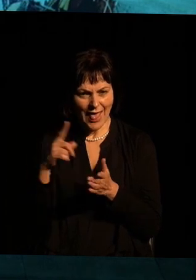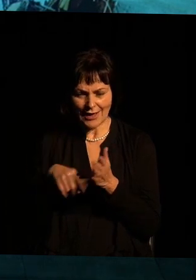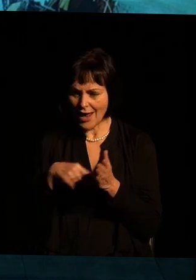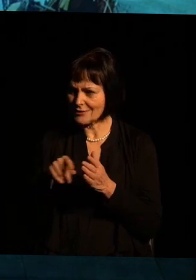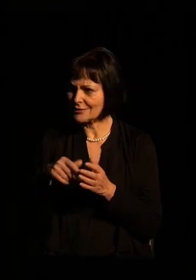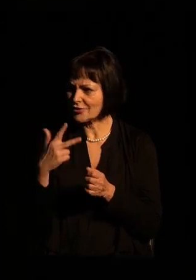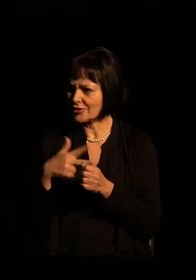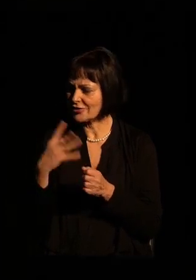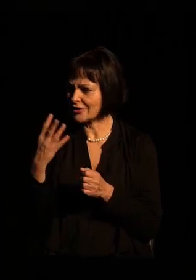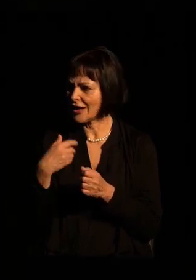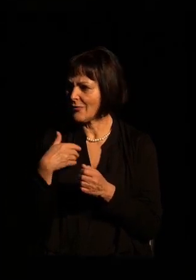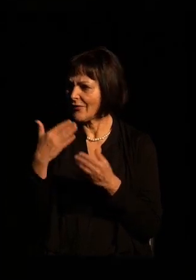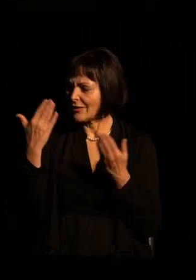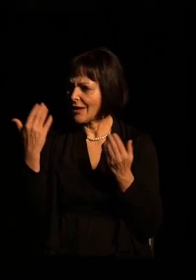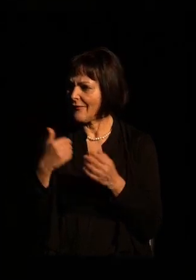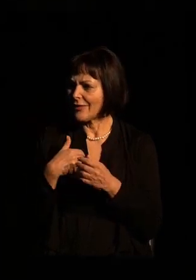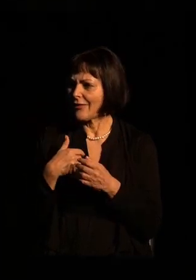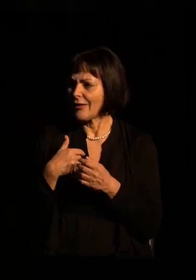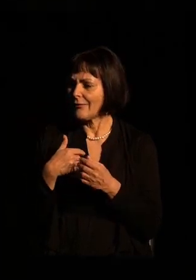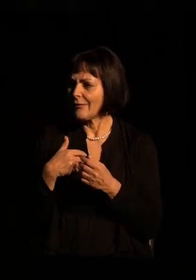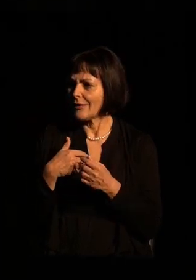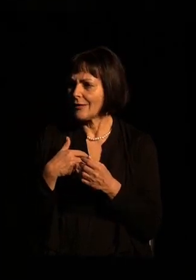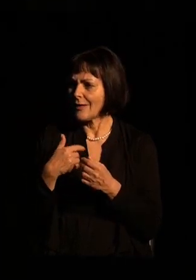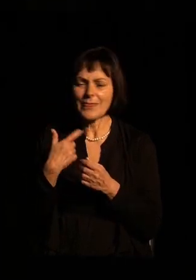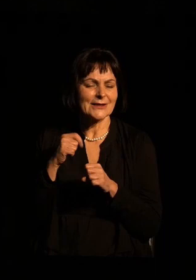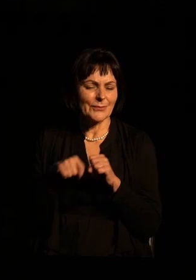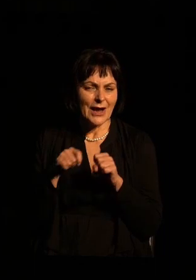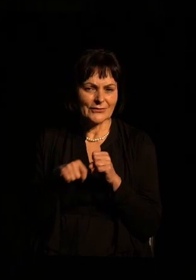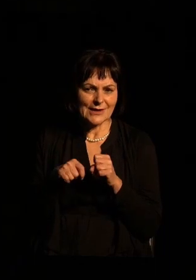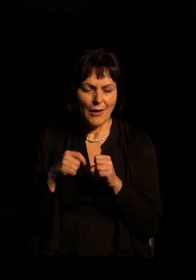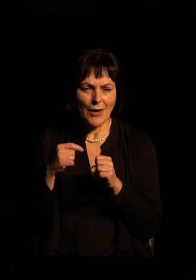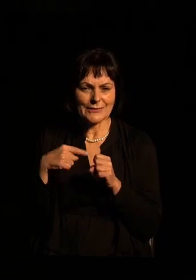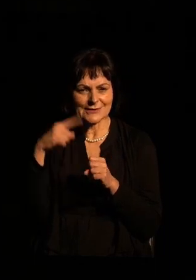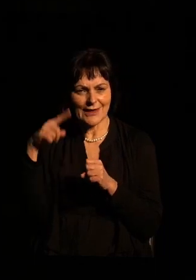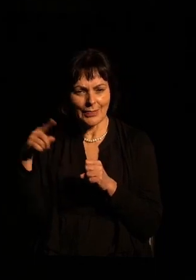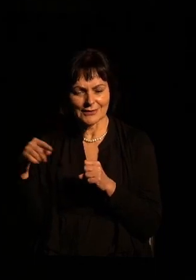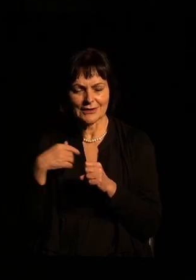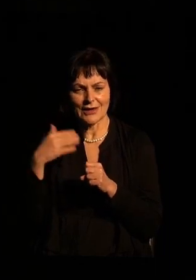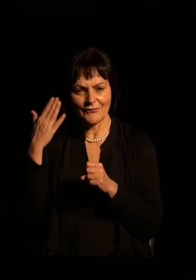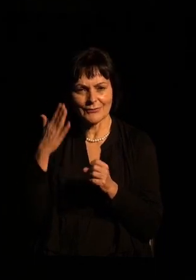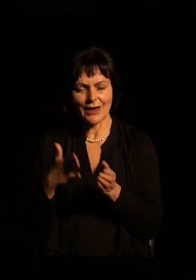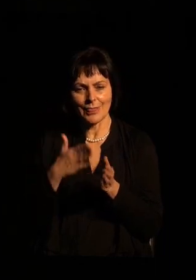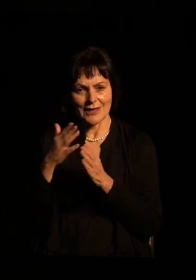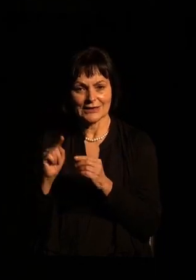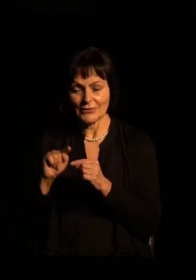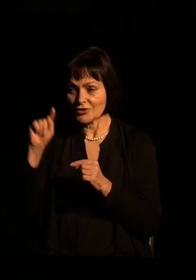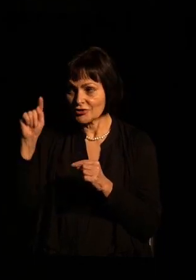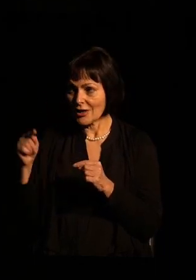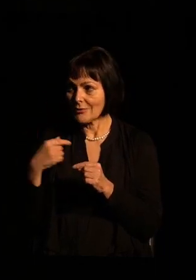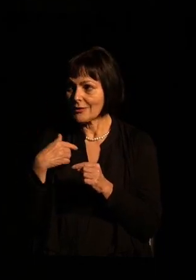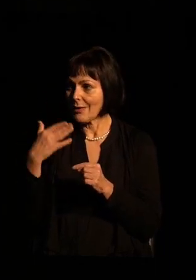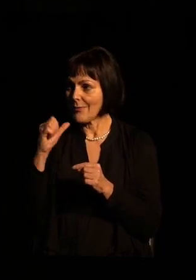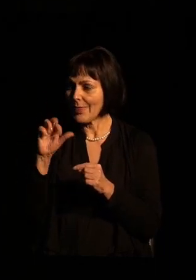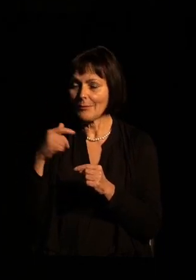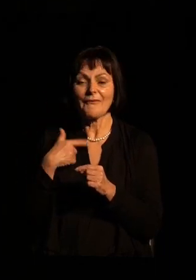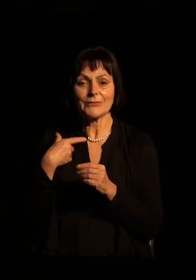Aconcagui? No trudno mi, nie liczę, nie sprawdzałem tych statystyk, wiem jak do następnego szczytu dojdziemy, na przykład na Madawlam,